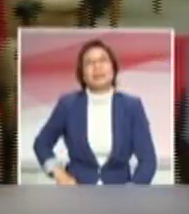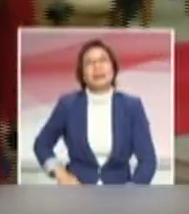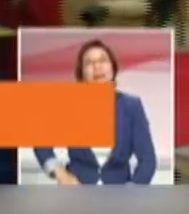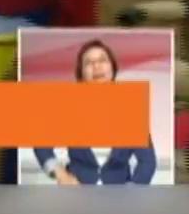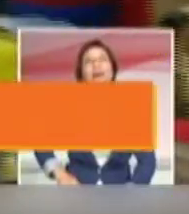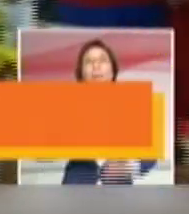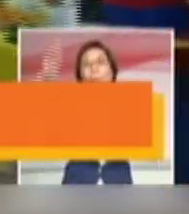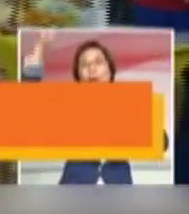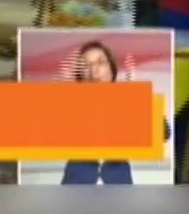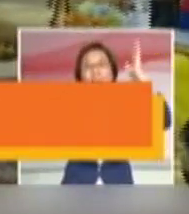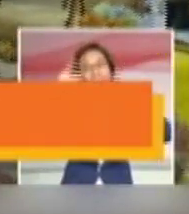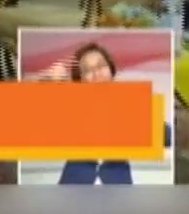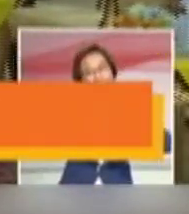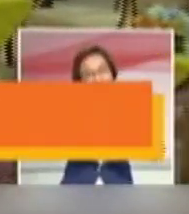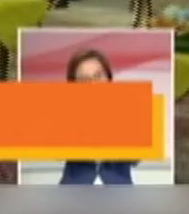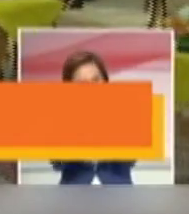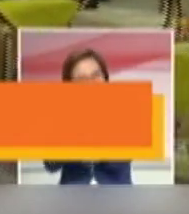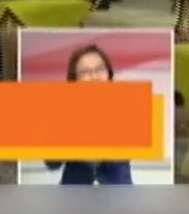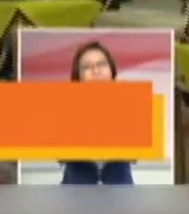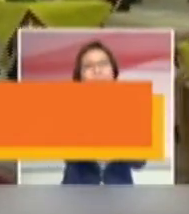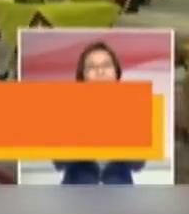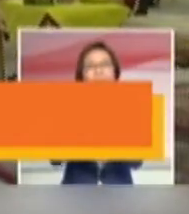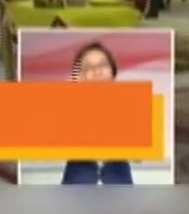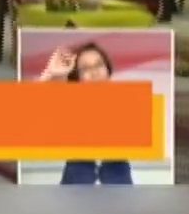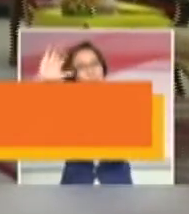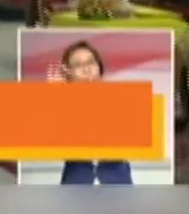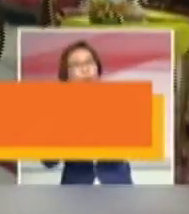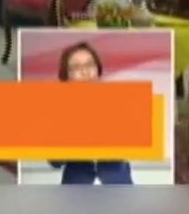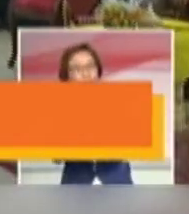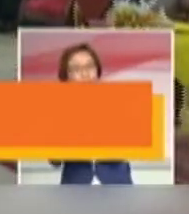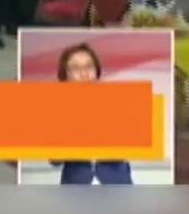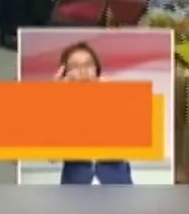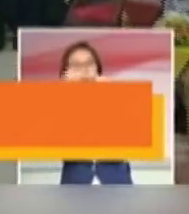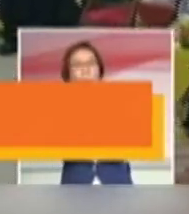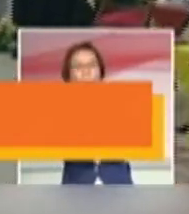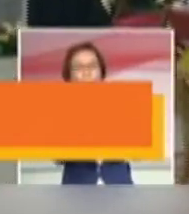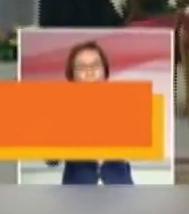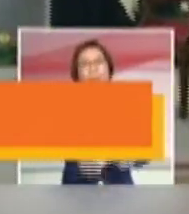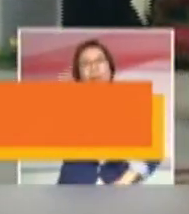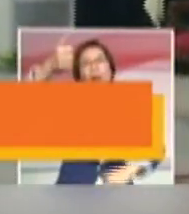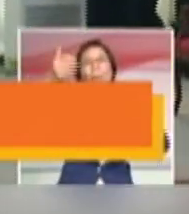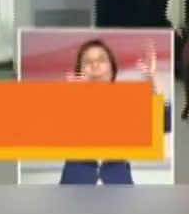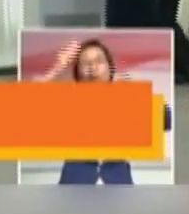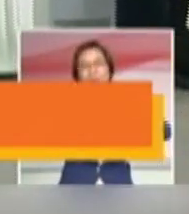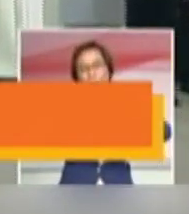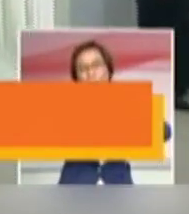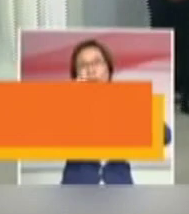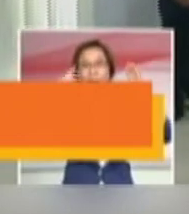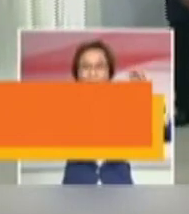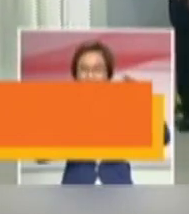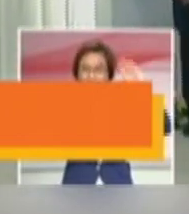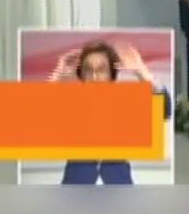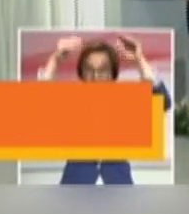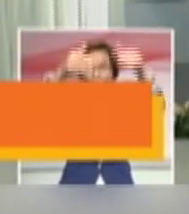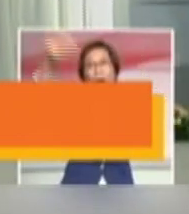Yang di-Pertuan Agong Al-Sultan Abdullah bin Ayatuddin Al-Mustafa Billah Shah bertitah, rukun negara bukan sekadar simbolik tetapi perlu dihayati